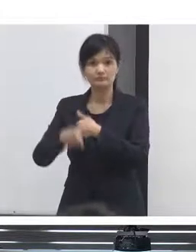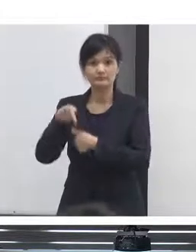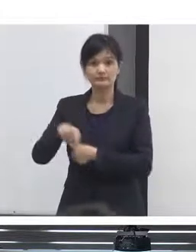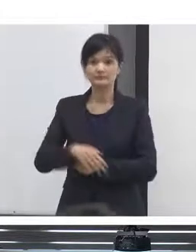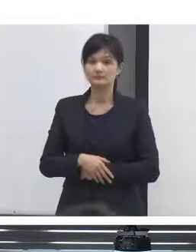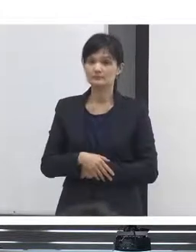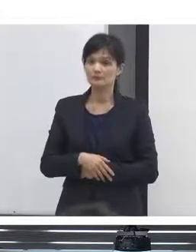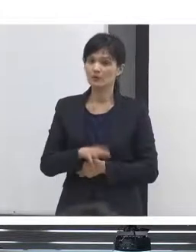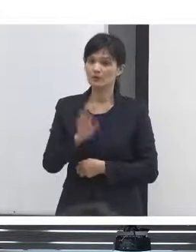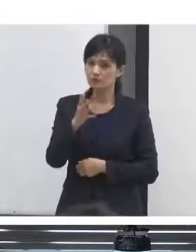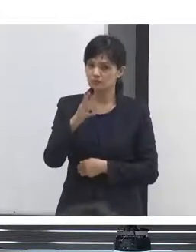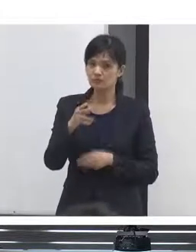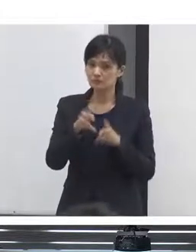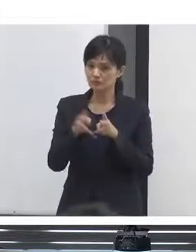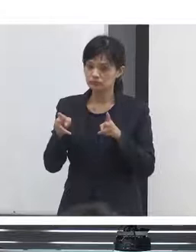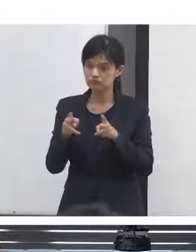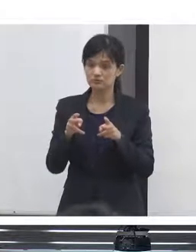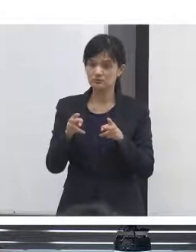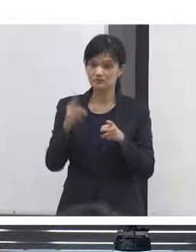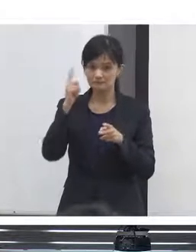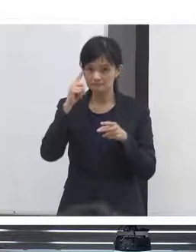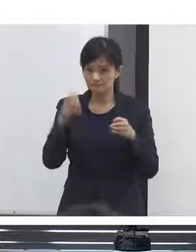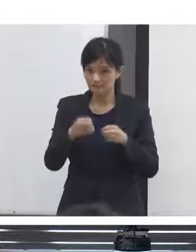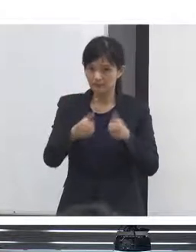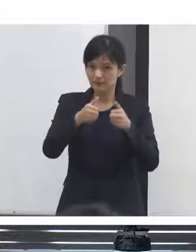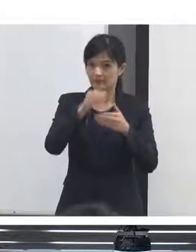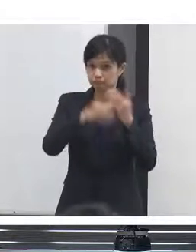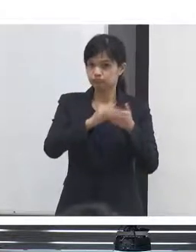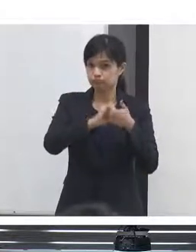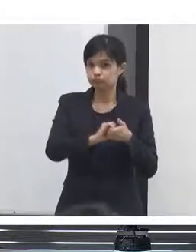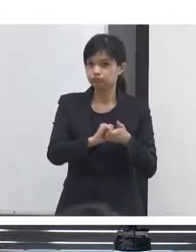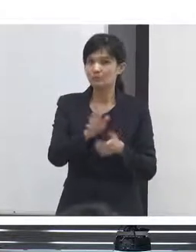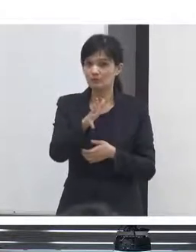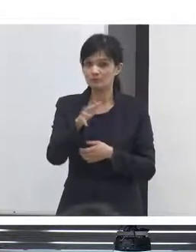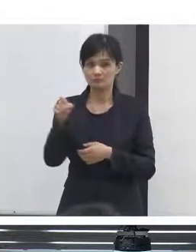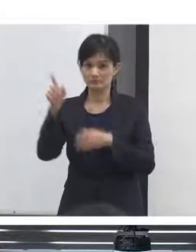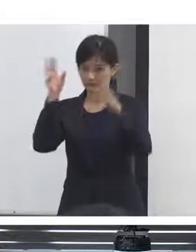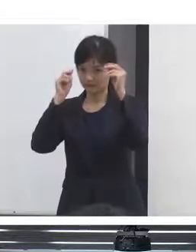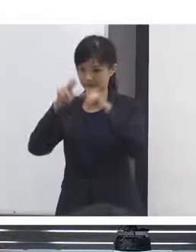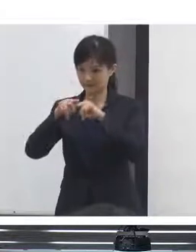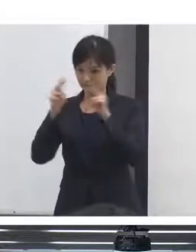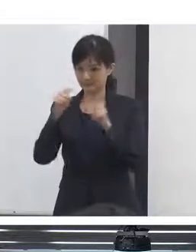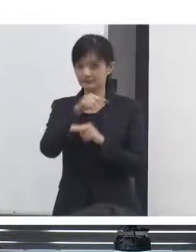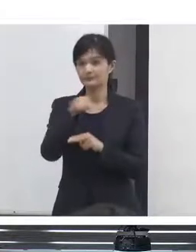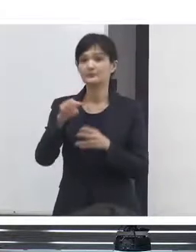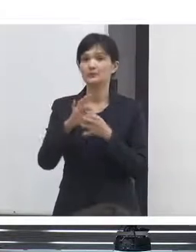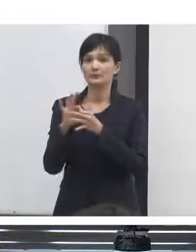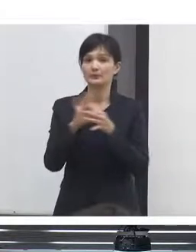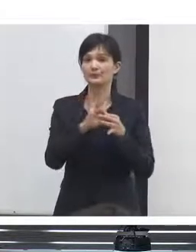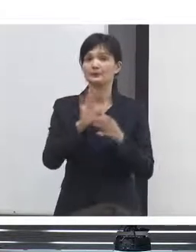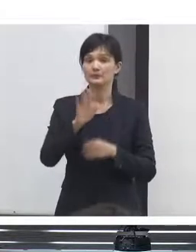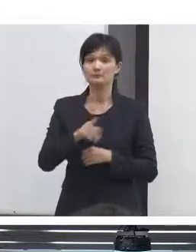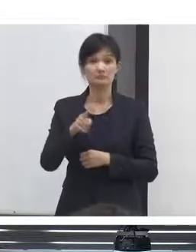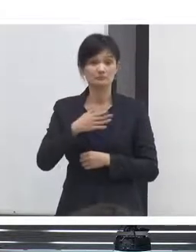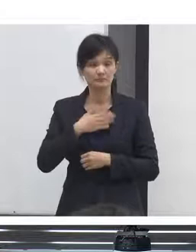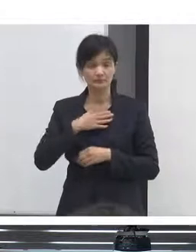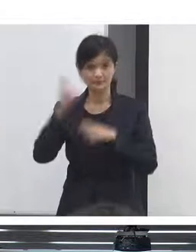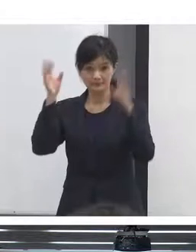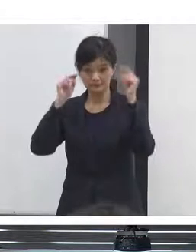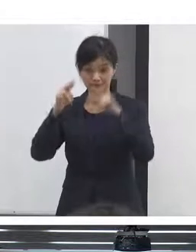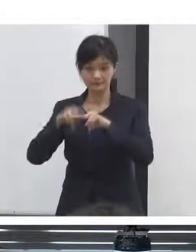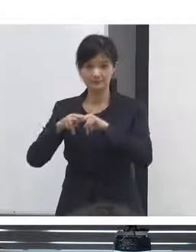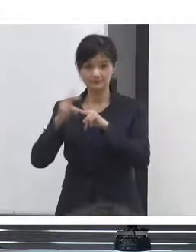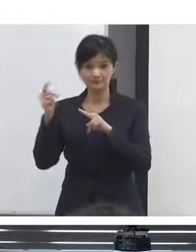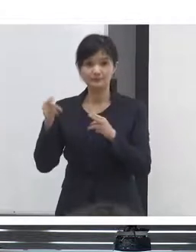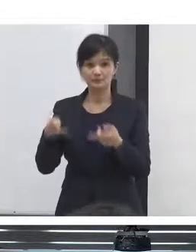这些与会跟标准与会？最主要就是其实跟开放资料是有关系。那各位都知道开放资料的五星等级哦，那它让